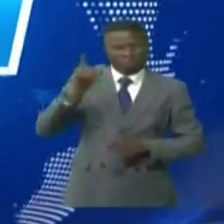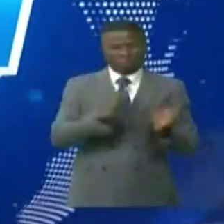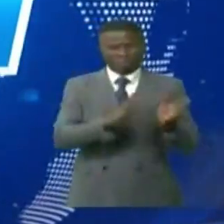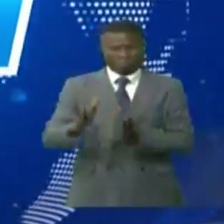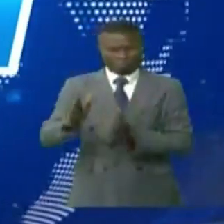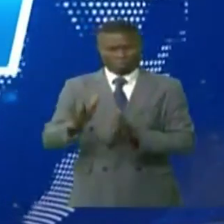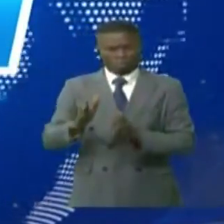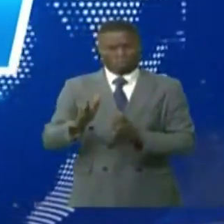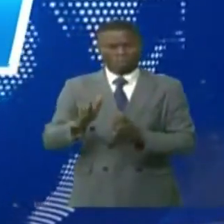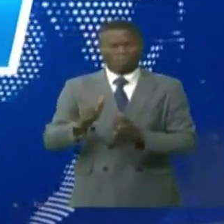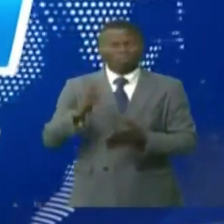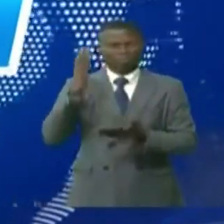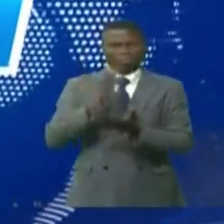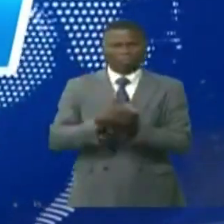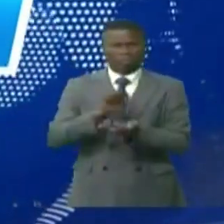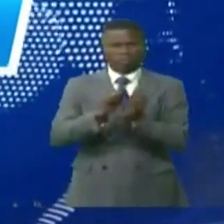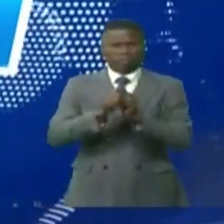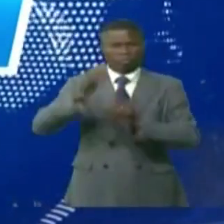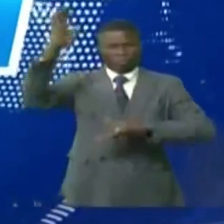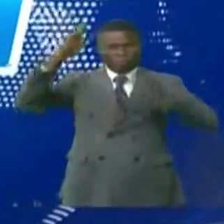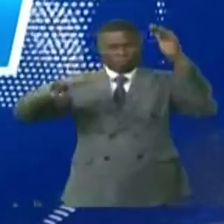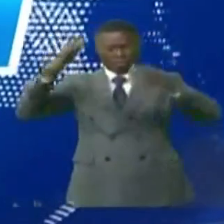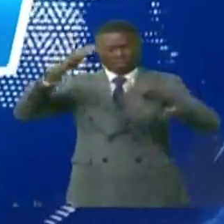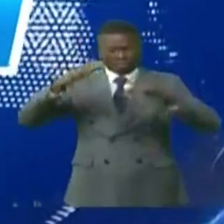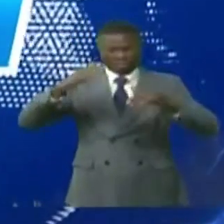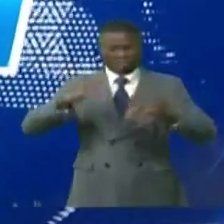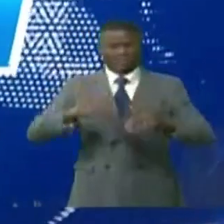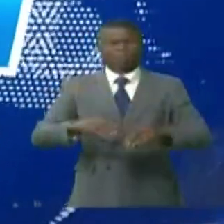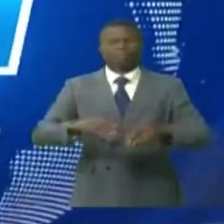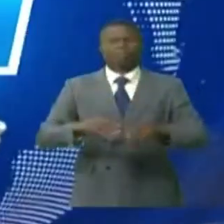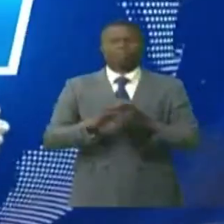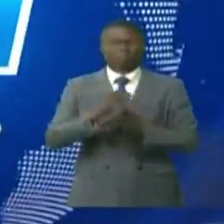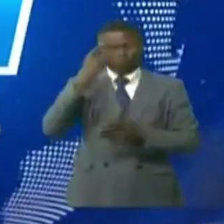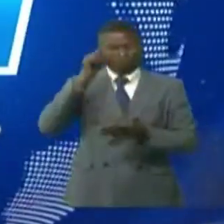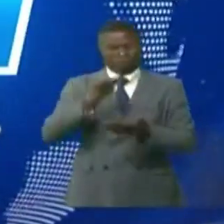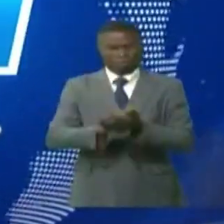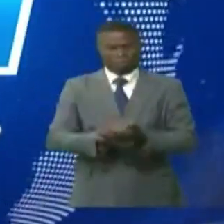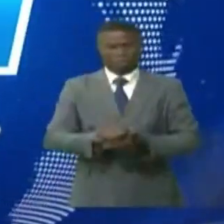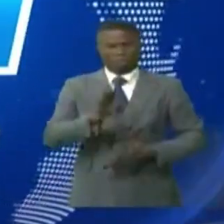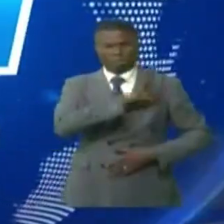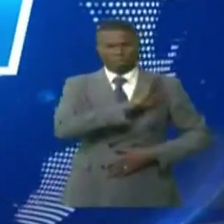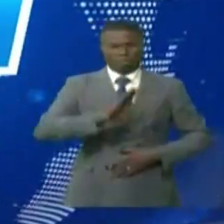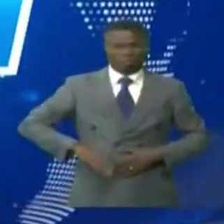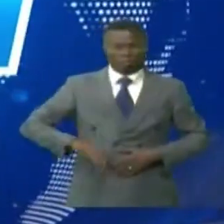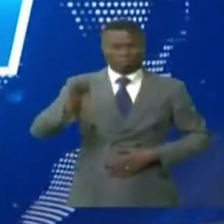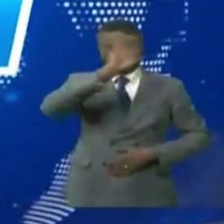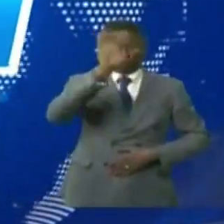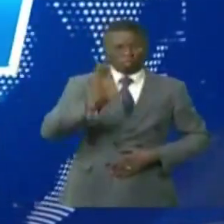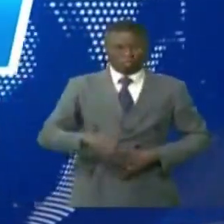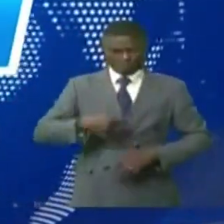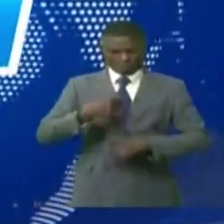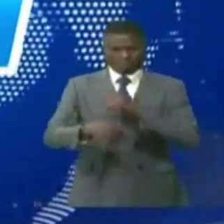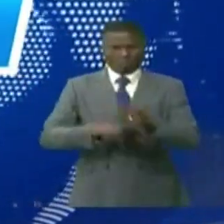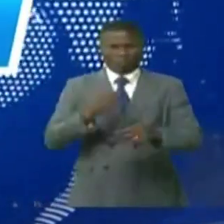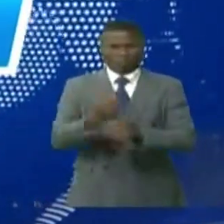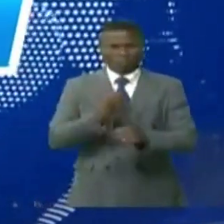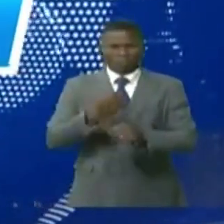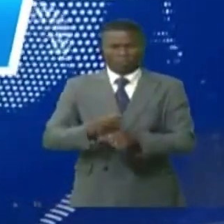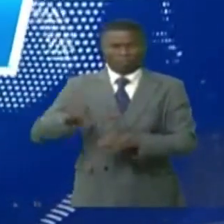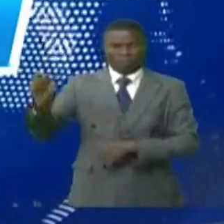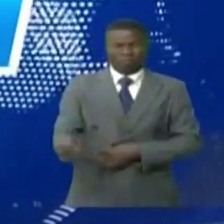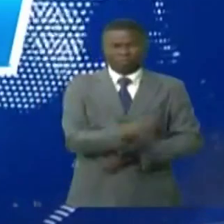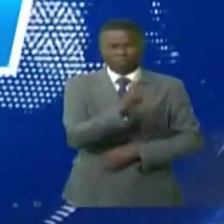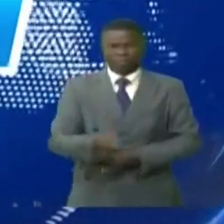faire face aux violences pluies et à amortir le choc. Et pour ce faire, le bourgmestre de cette commune a lancé une vaste